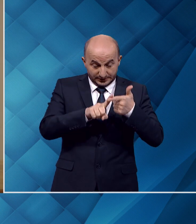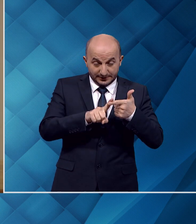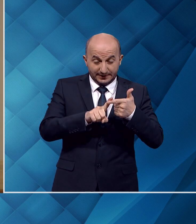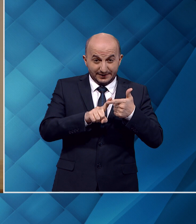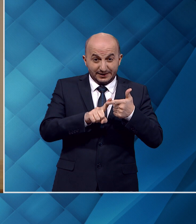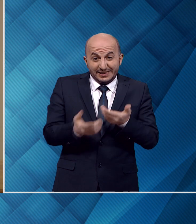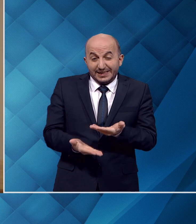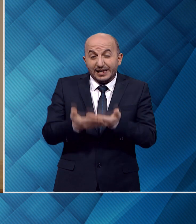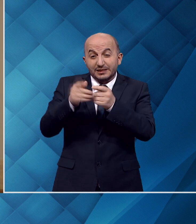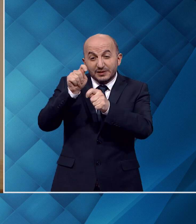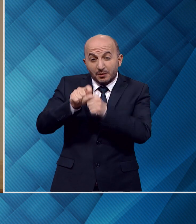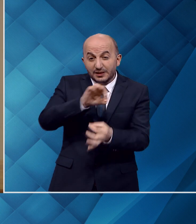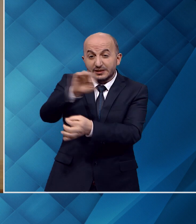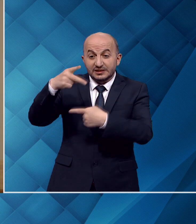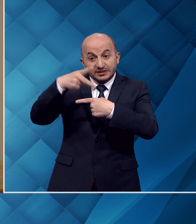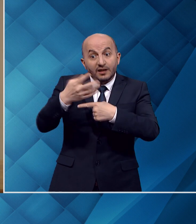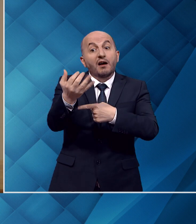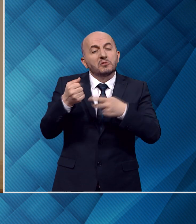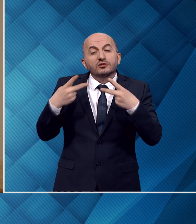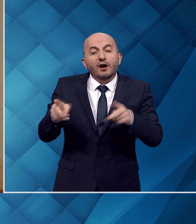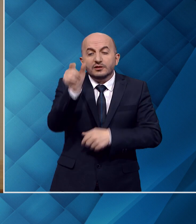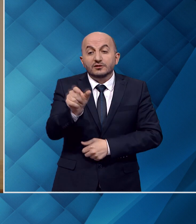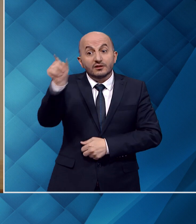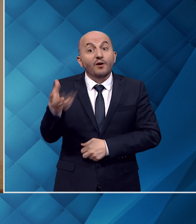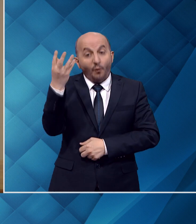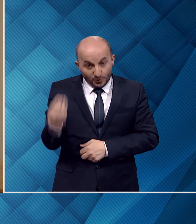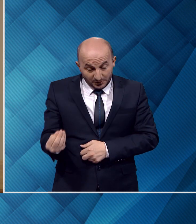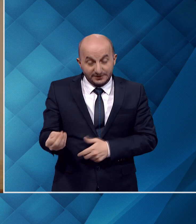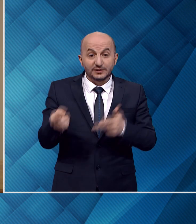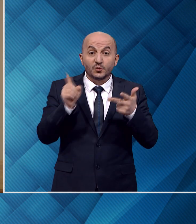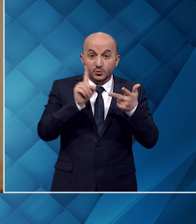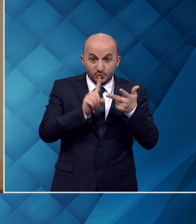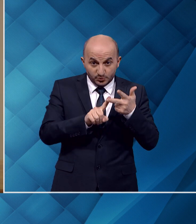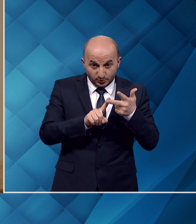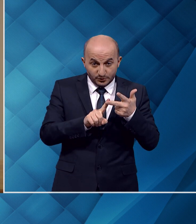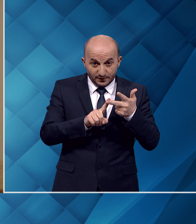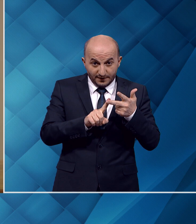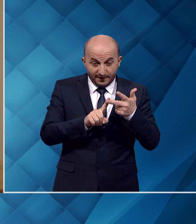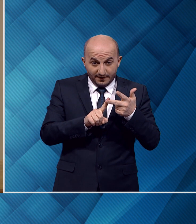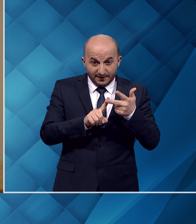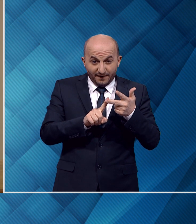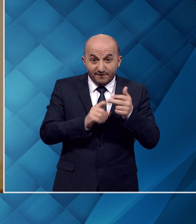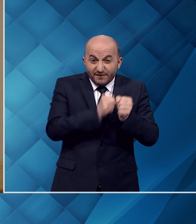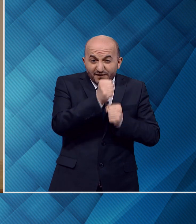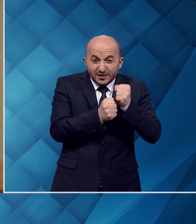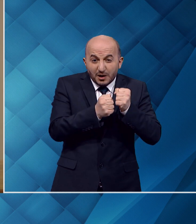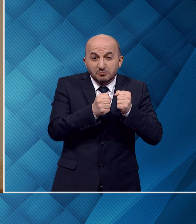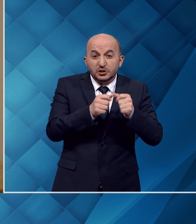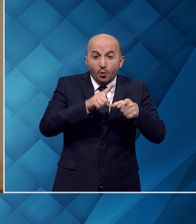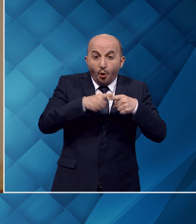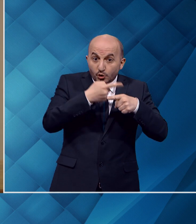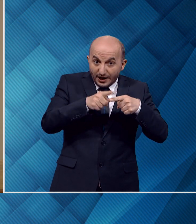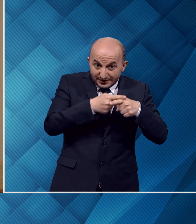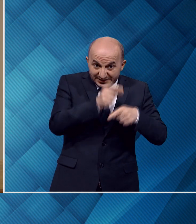2. Yardım yapılanların zekat alması caiz olan kimselerden olması 3. Firma bir